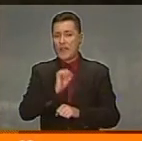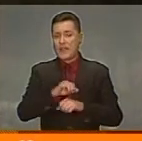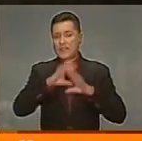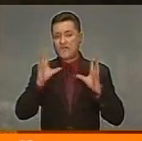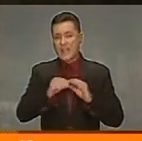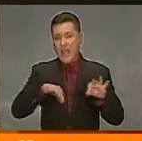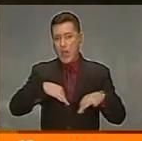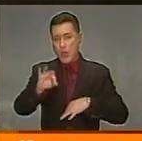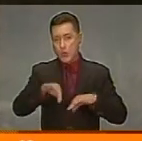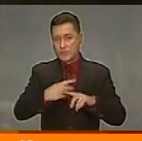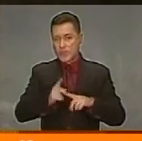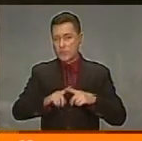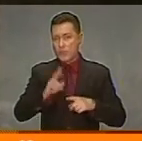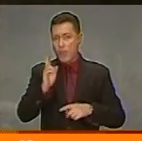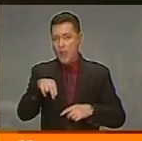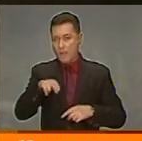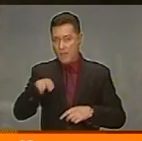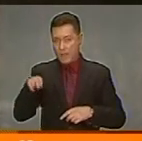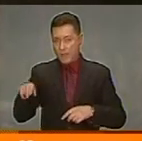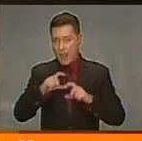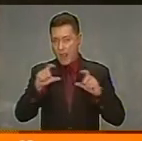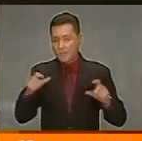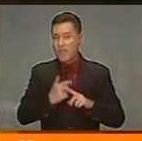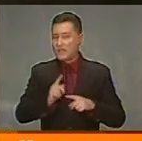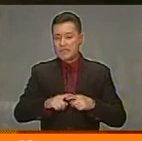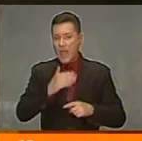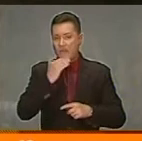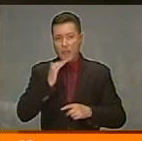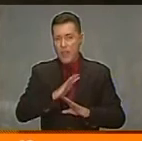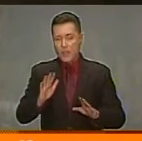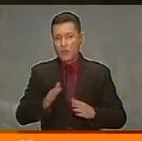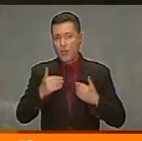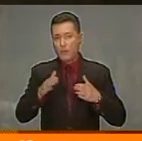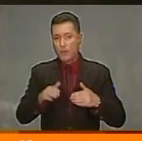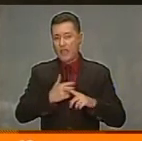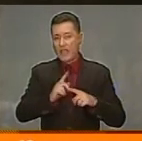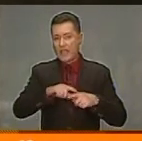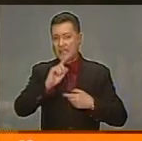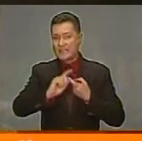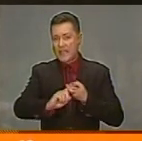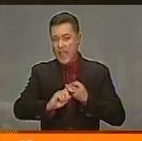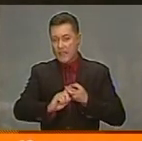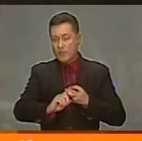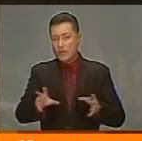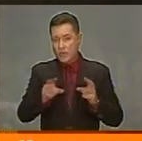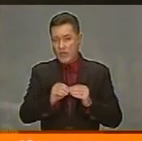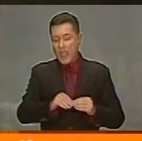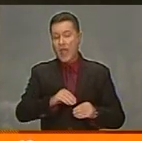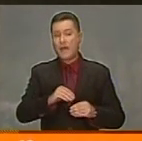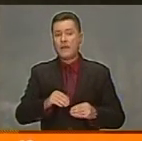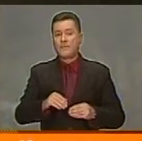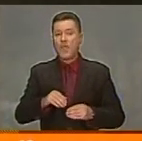рух на цьому КПП, а це є один із небагатьох перепускних пунктів, який з'єднує непідконтрольну територію України із територією України, яку